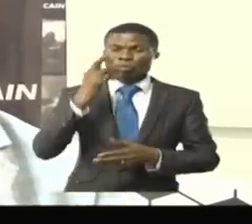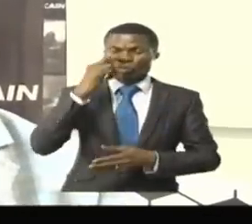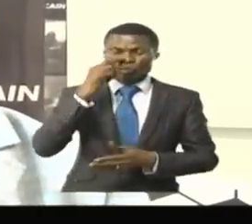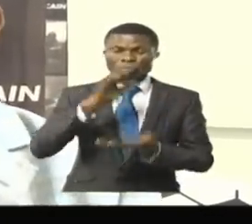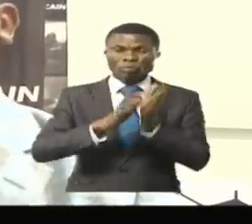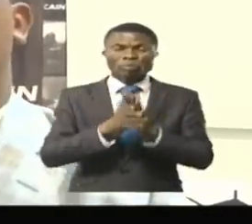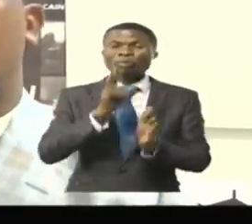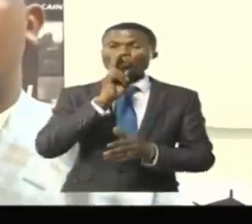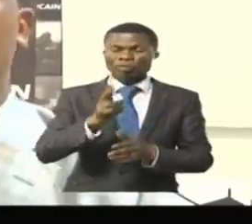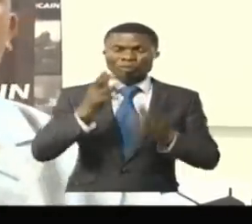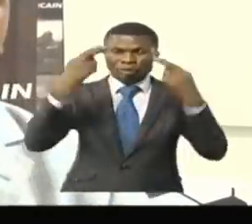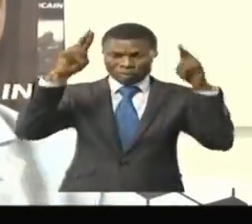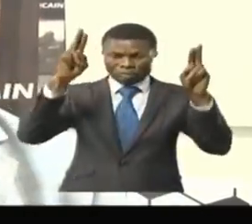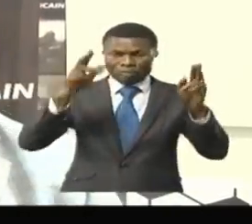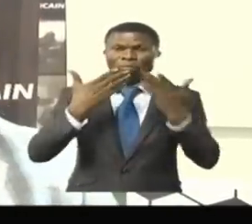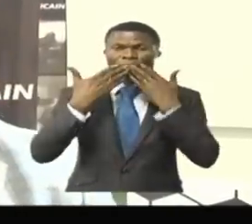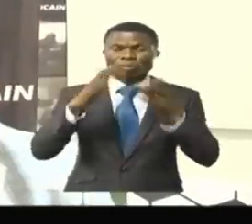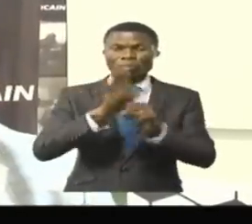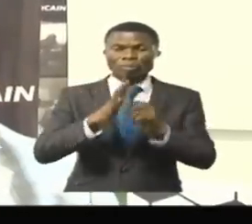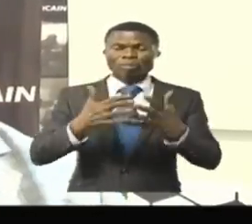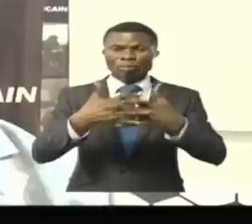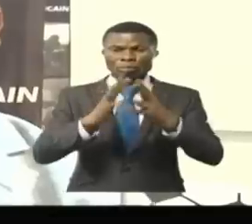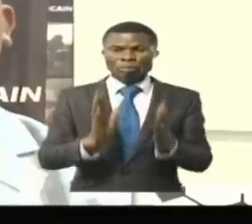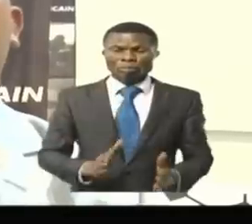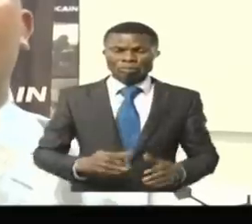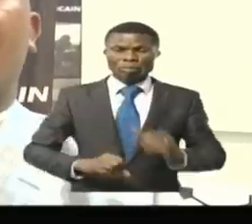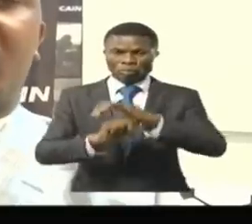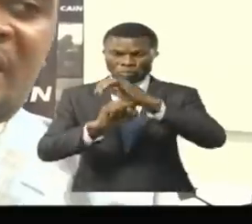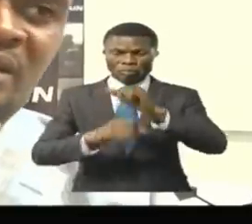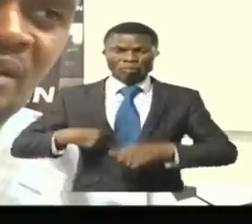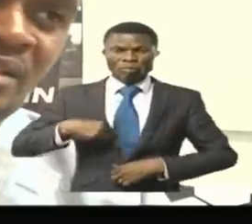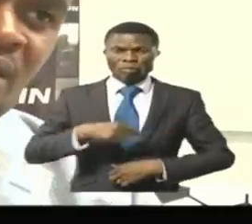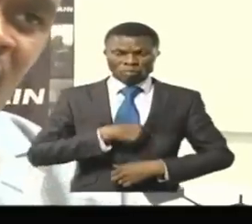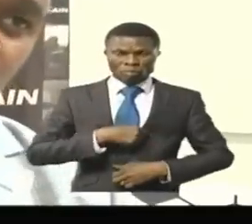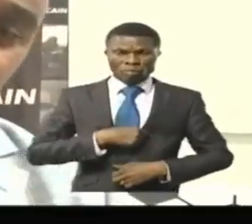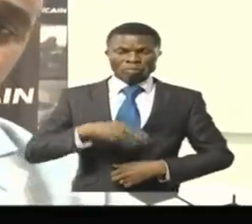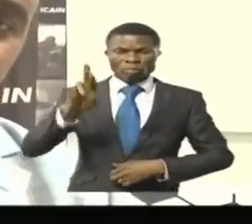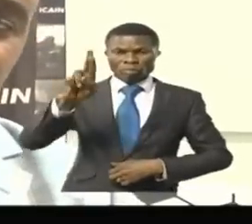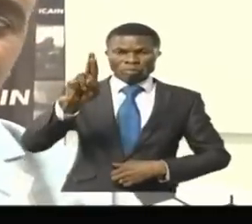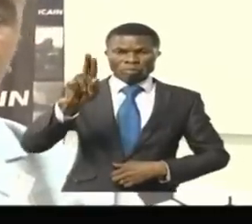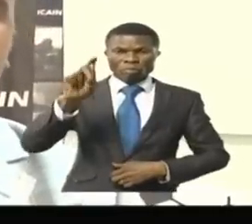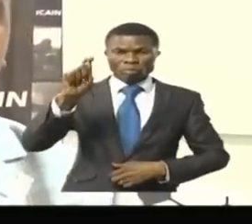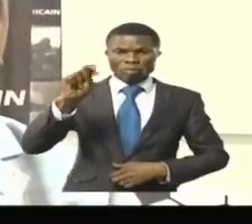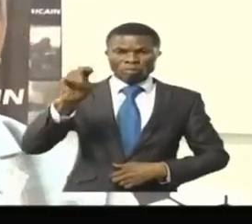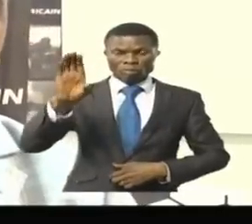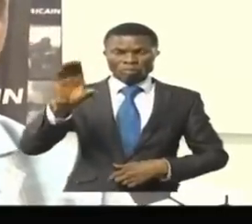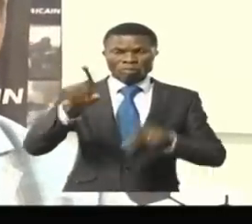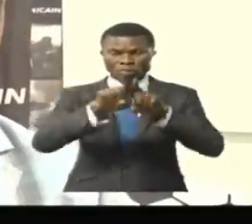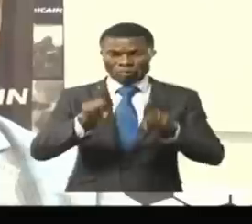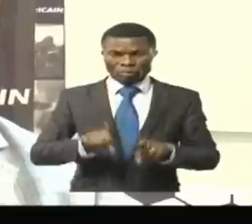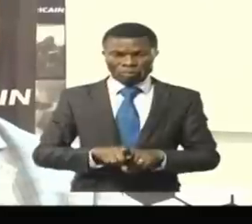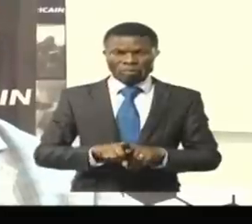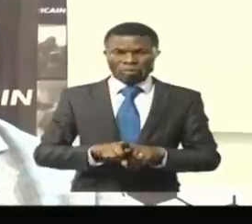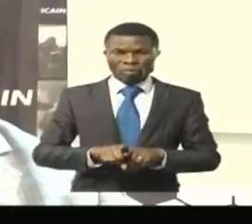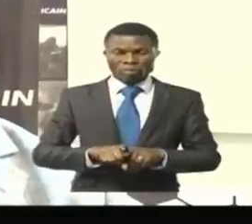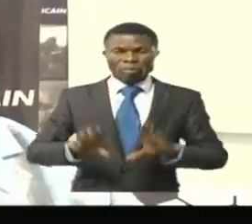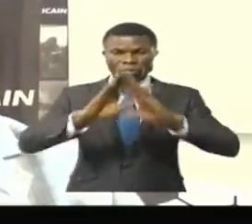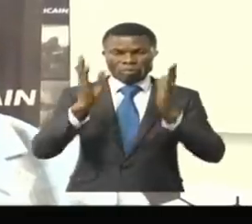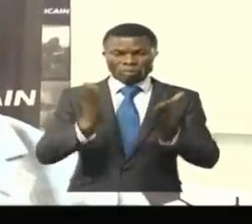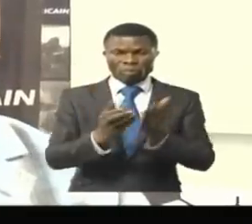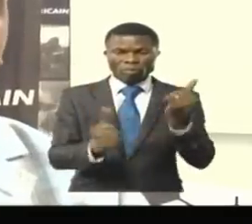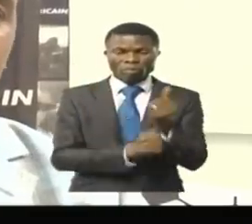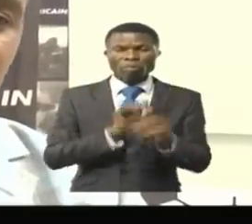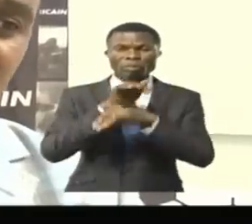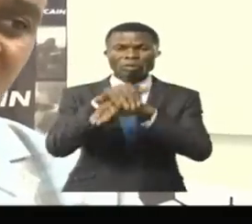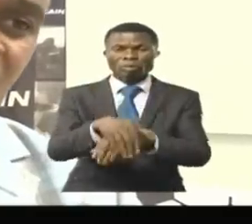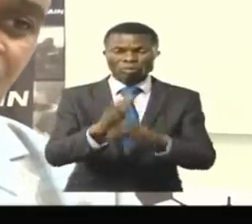pouvons que remercier le partenaire d'abord et la RTNC ensuite, ainsi que tous les